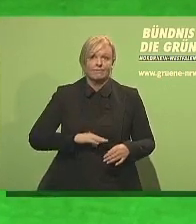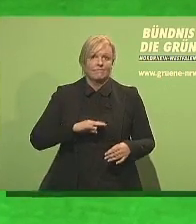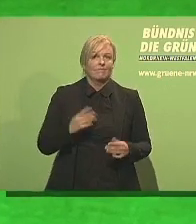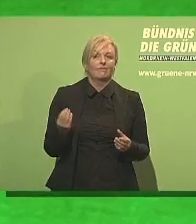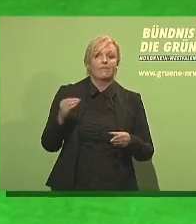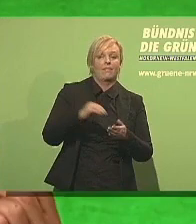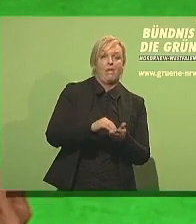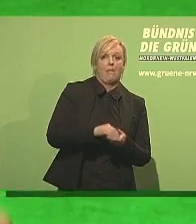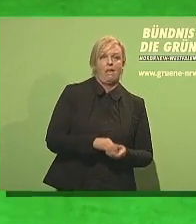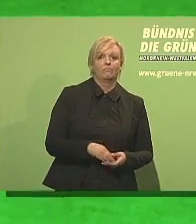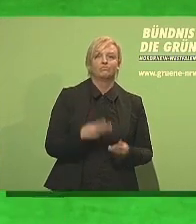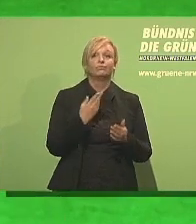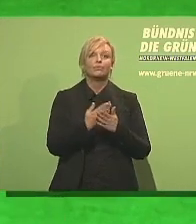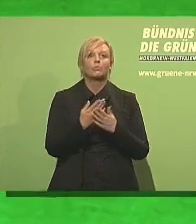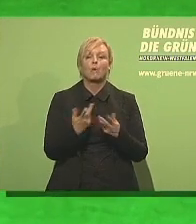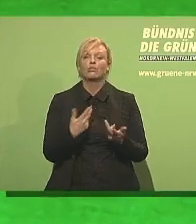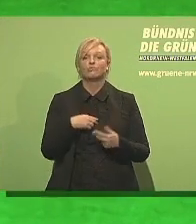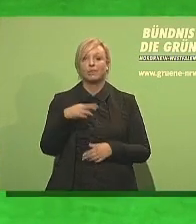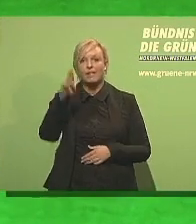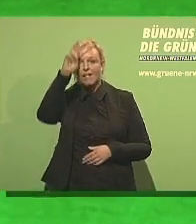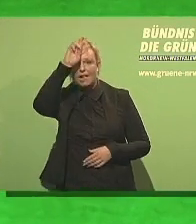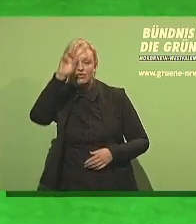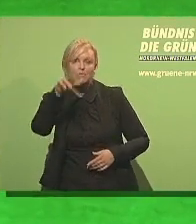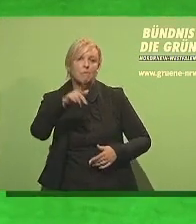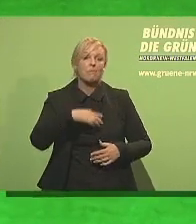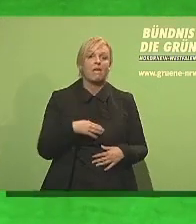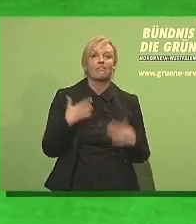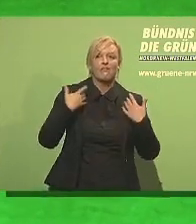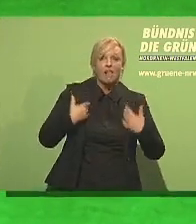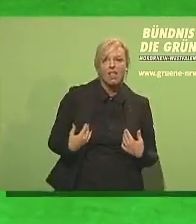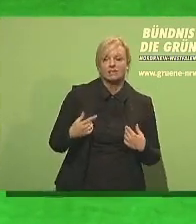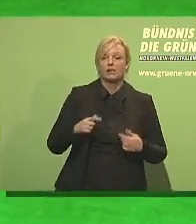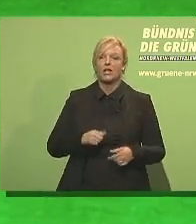Zum Beispiel Respekt vor anderen, Verlässlichkeit und Mut.